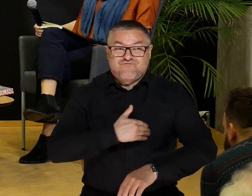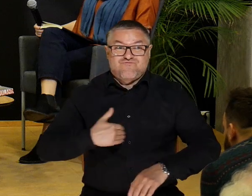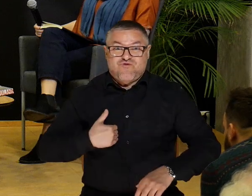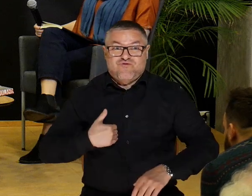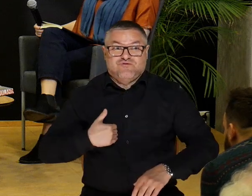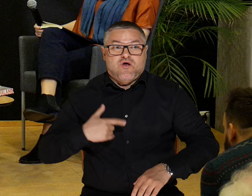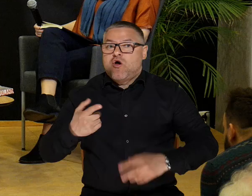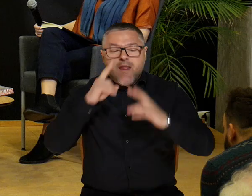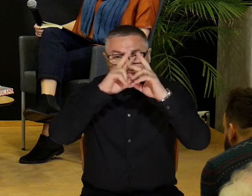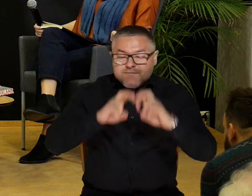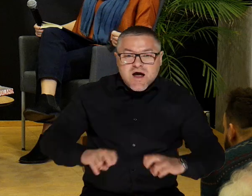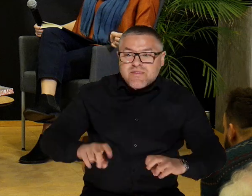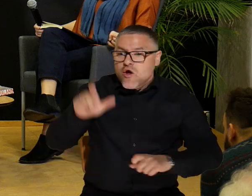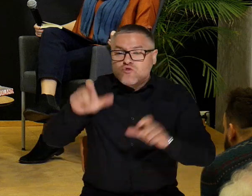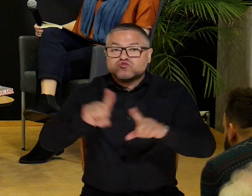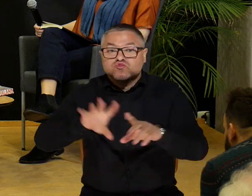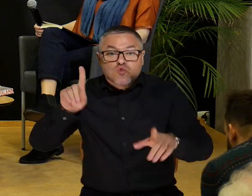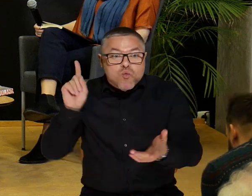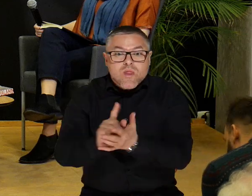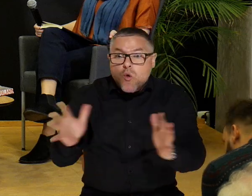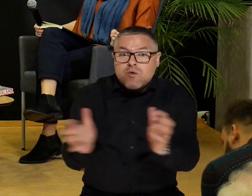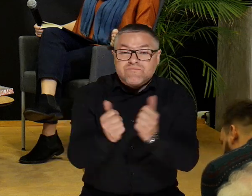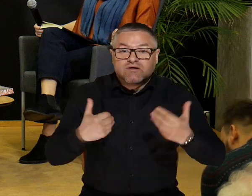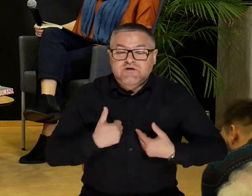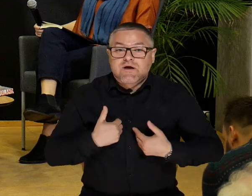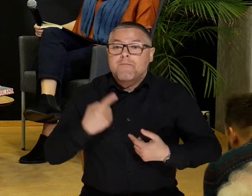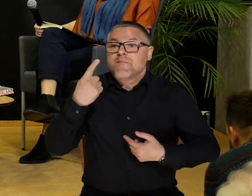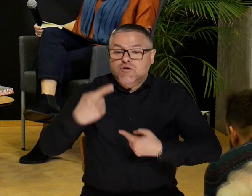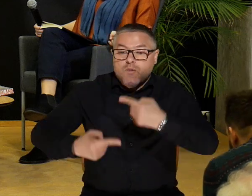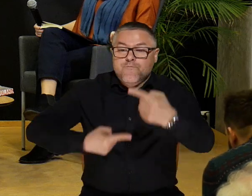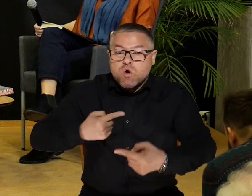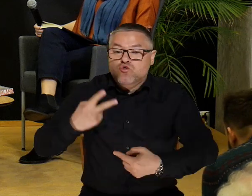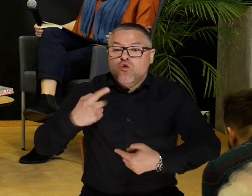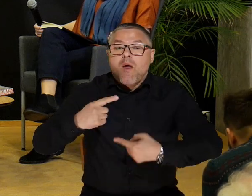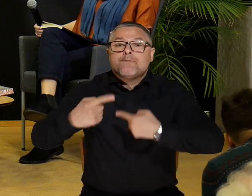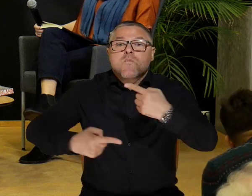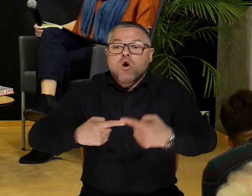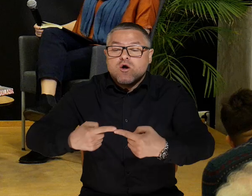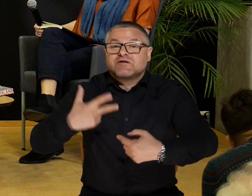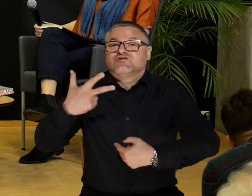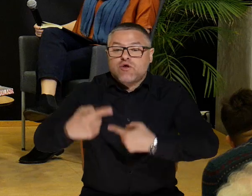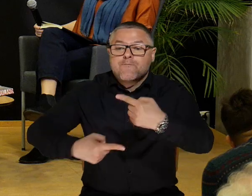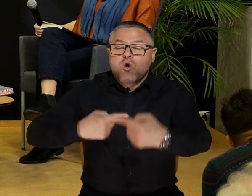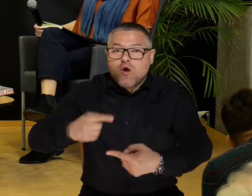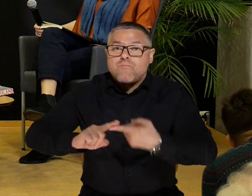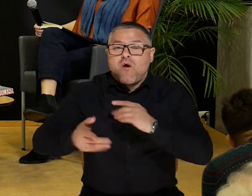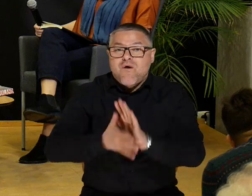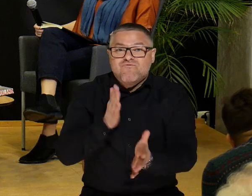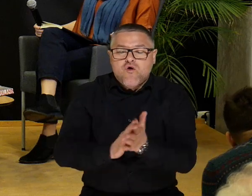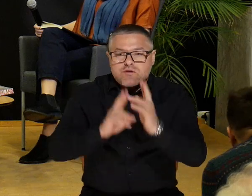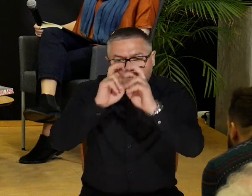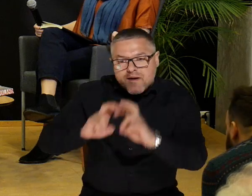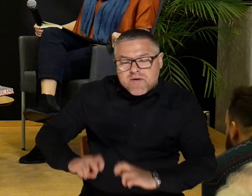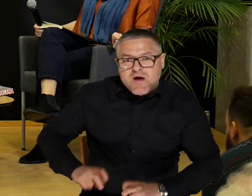on nie badał osób ocalałych, ale badał pierwsze pokolenie powojenne, drugie pokolenie powojenne i trzecie pokolenie. I